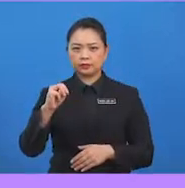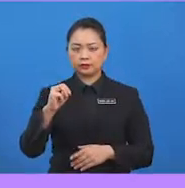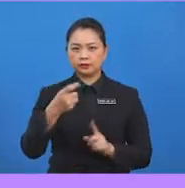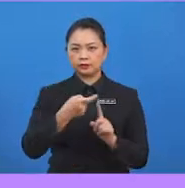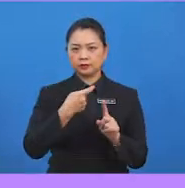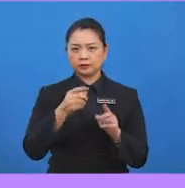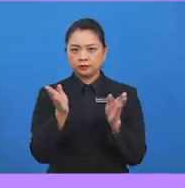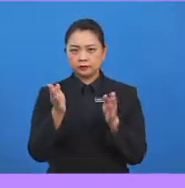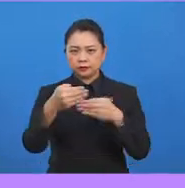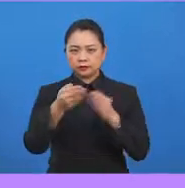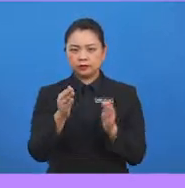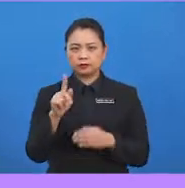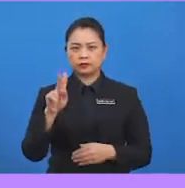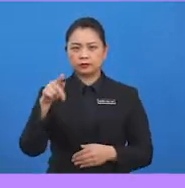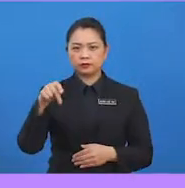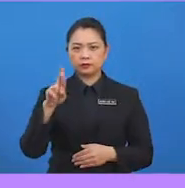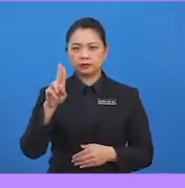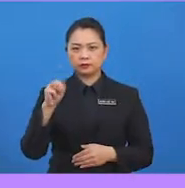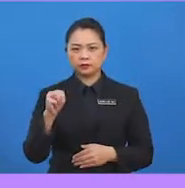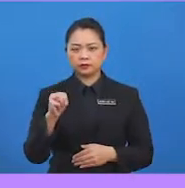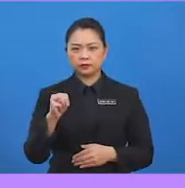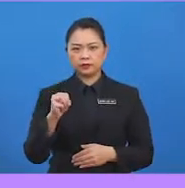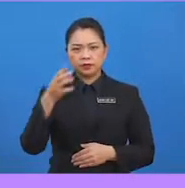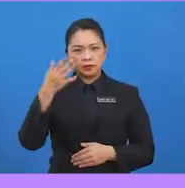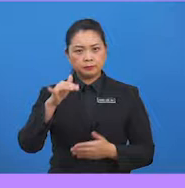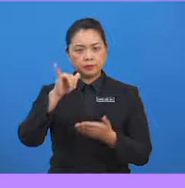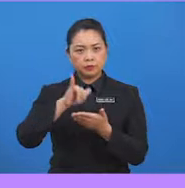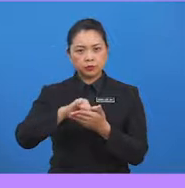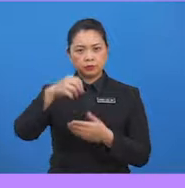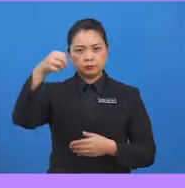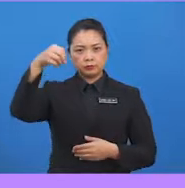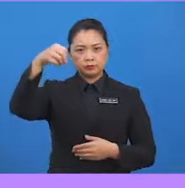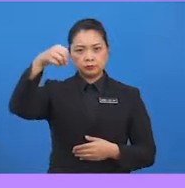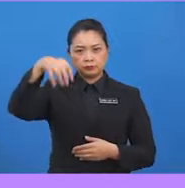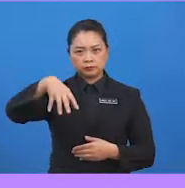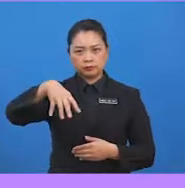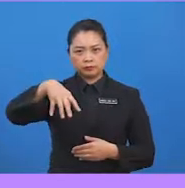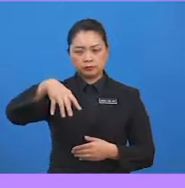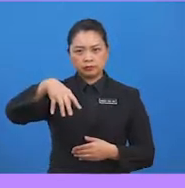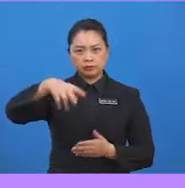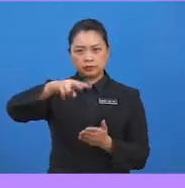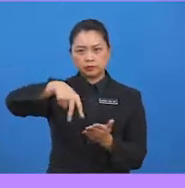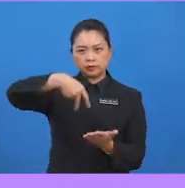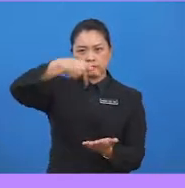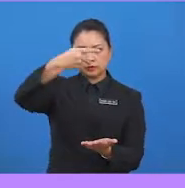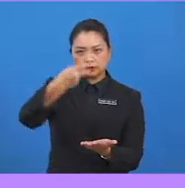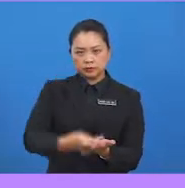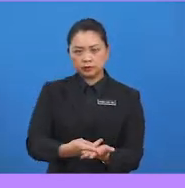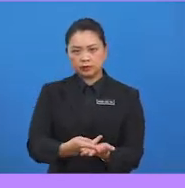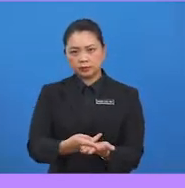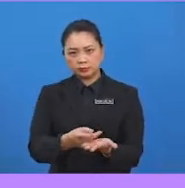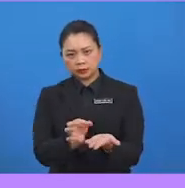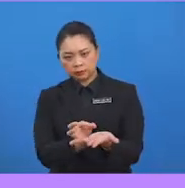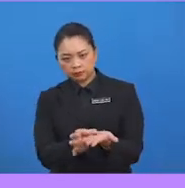kuprum. Ketiga, pemberat dilepaskan supaya terhentak ke atas bola